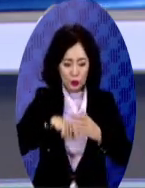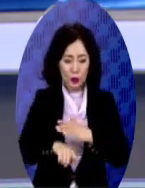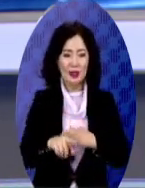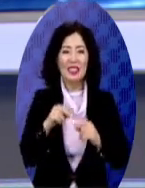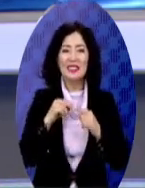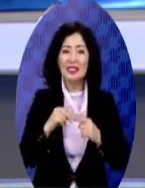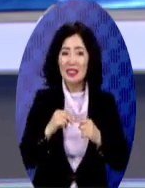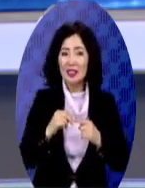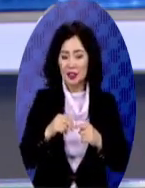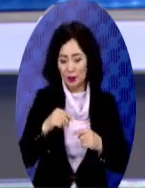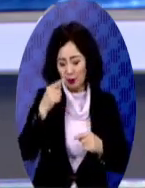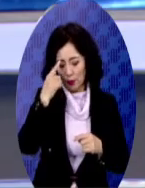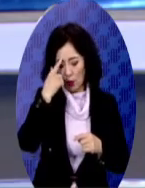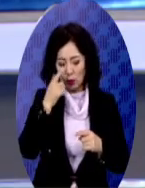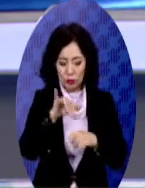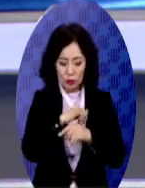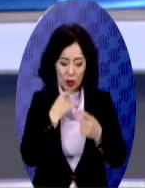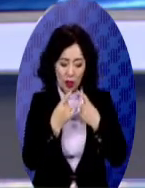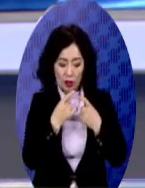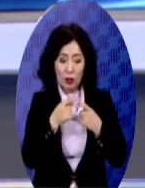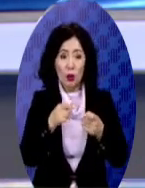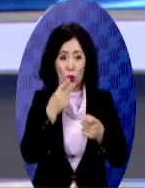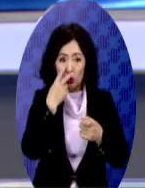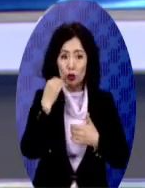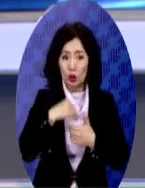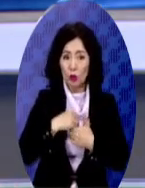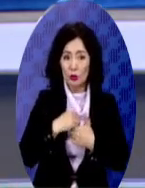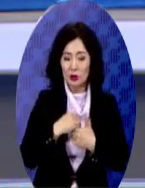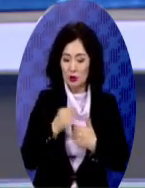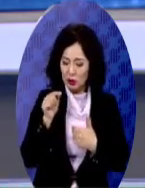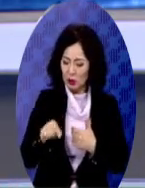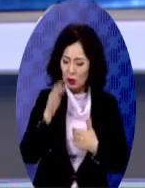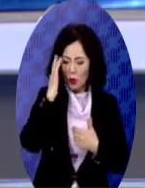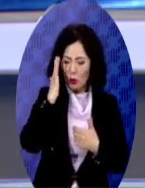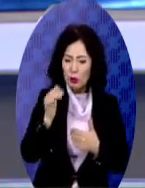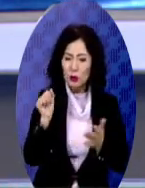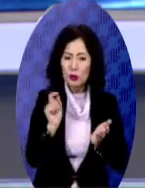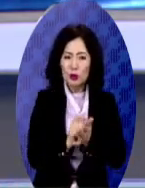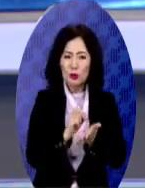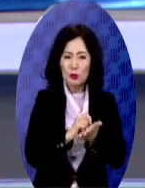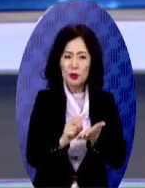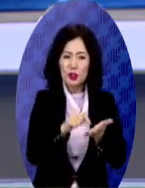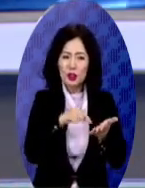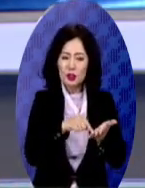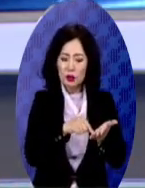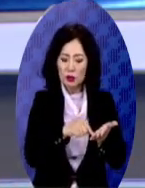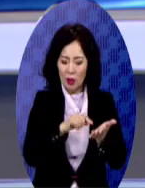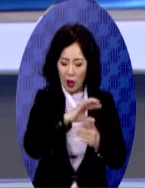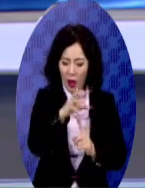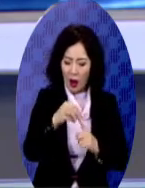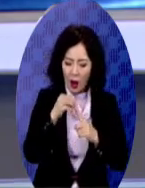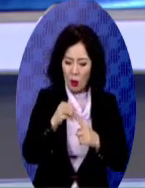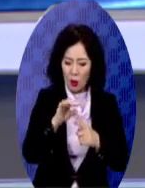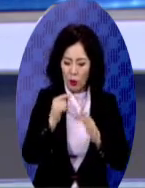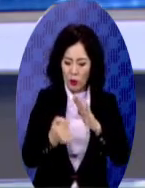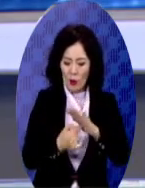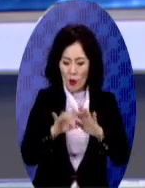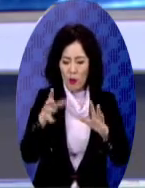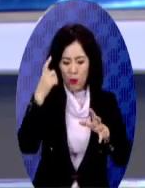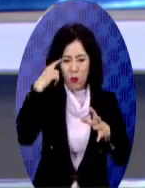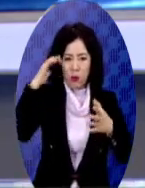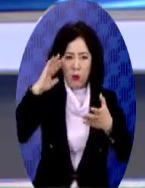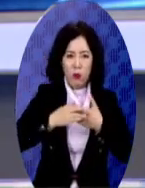тусгасан байдаг. Харин бодлогын энэ чухал баримт бичгийн суурь үзэл санаа агуулга чиглэлийг олон нийтэд ойлгуулан таниулах нь үндэсний аюулгүй байдлын зөвлөл болон Монголын